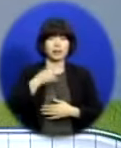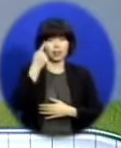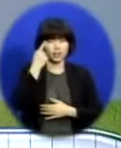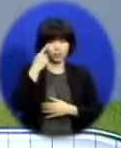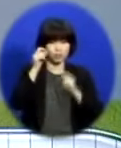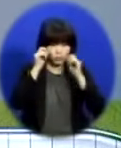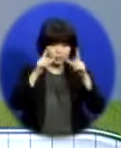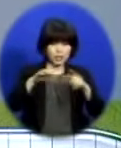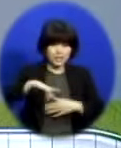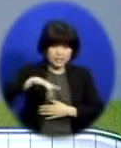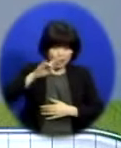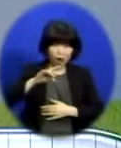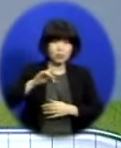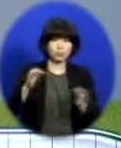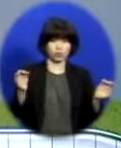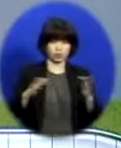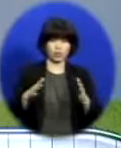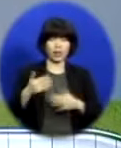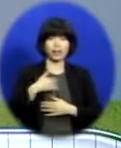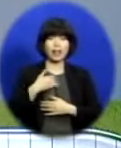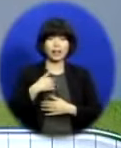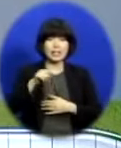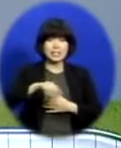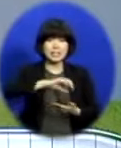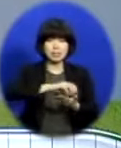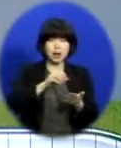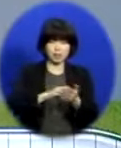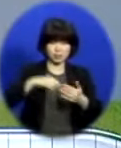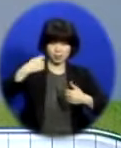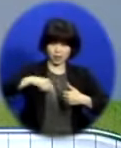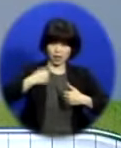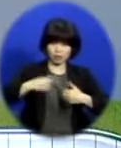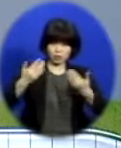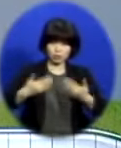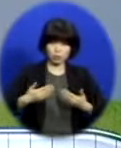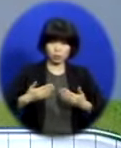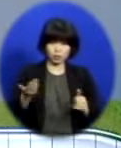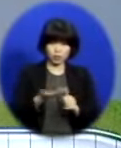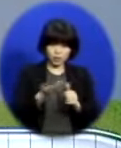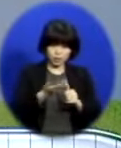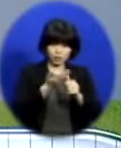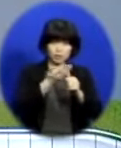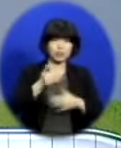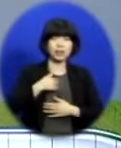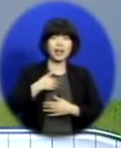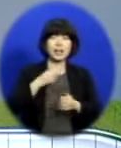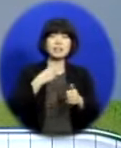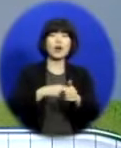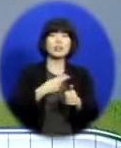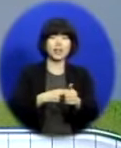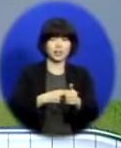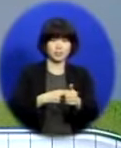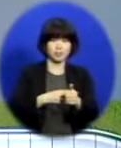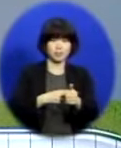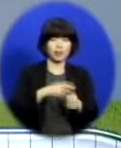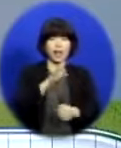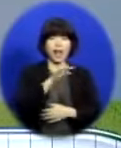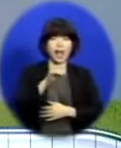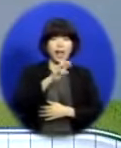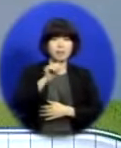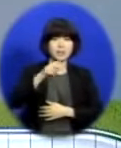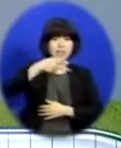뜨는 처음 순간에 나를 이만큼 가르쳐주고 교육시켜 준 나의 선생님 에미